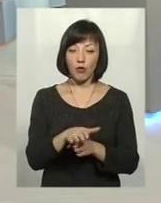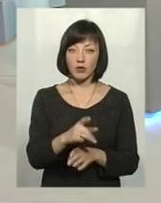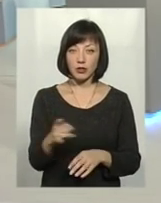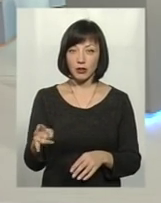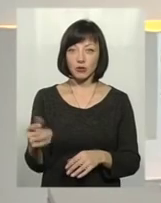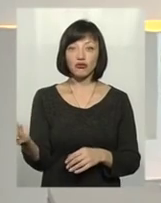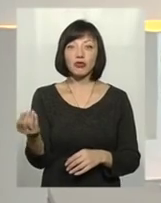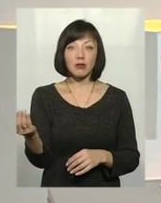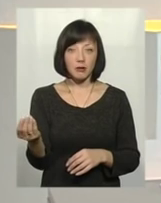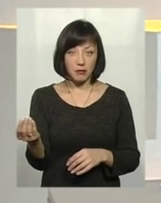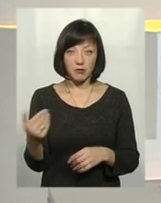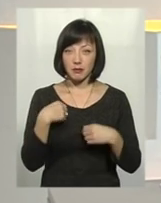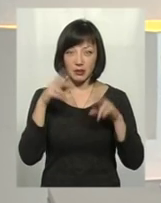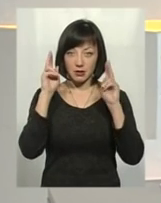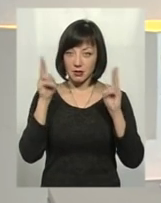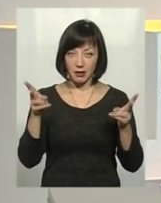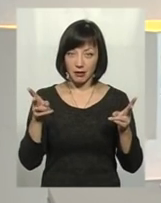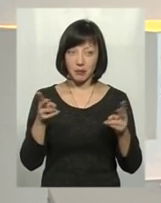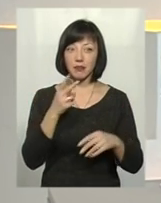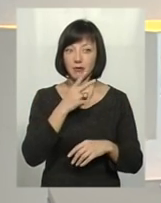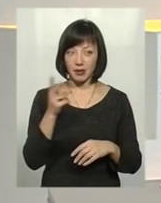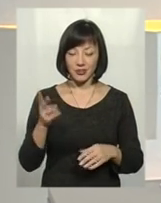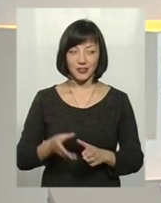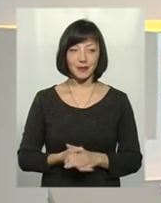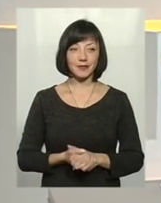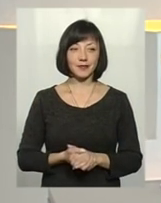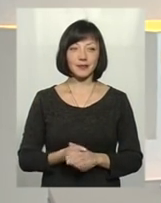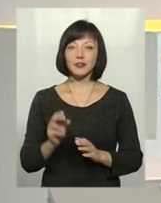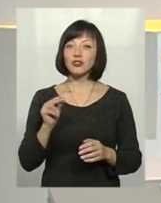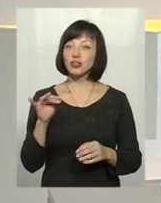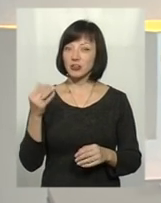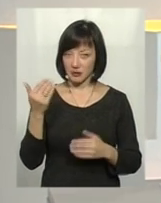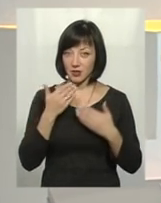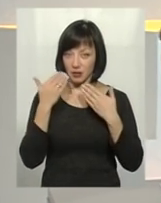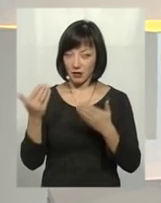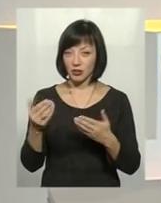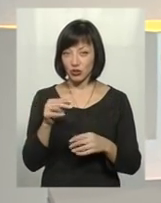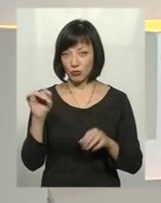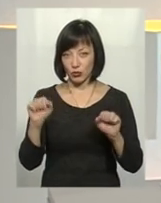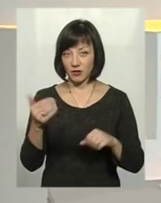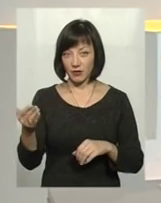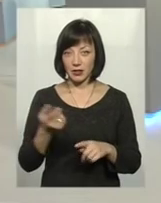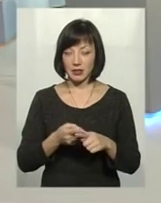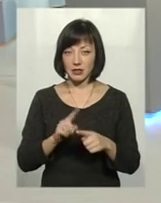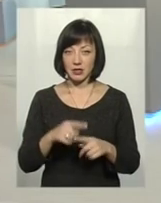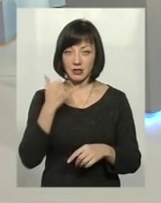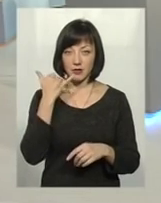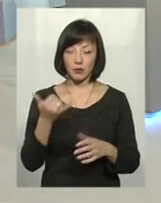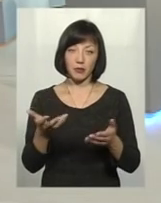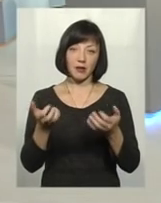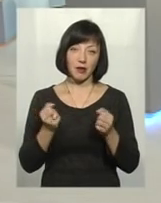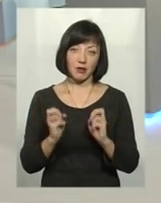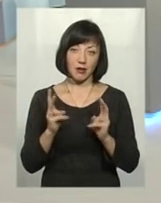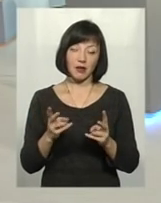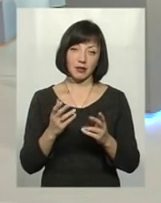чиїми автомобілями, ми не знаємо, бачимо. Чи до вас звертаються і чи можете ви оцей дзвінок прийняти